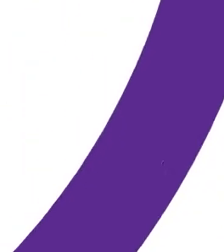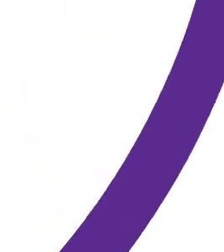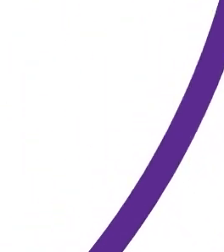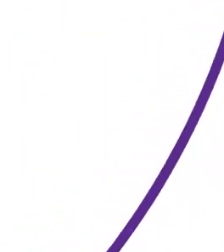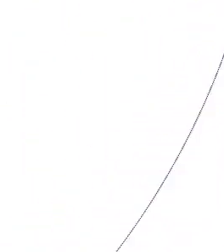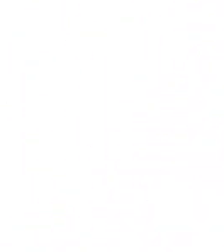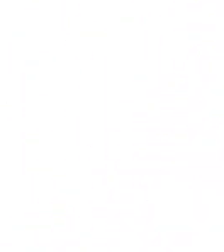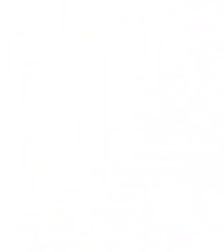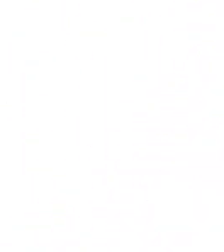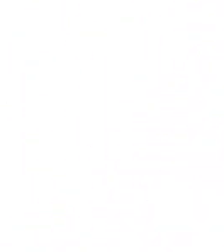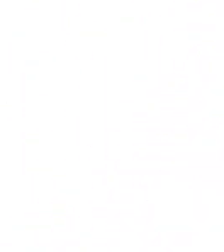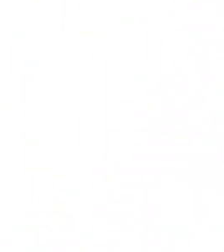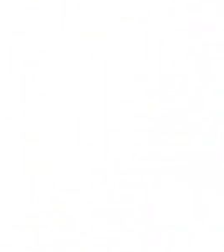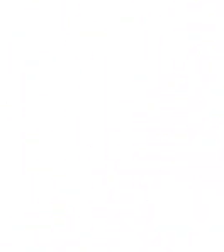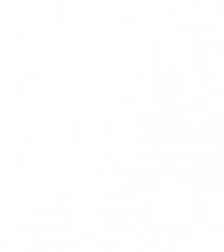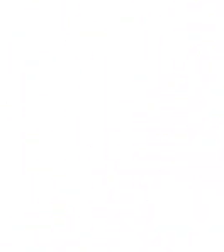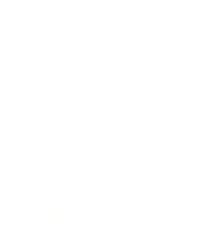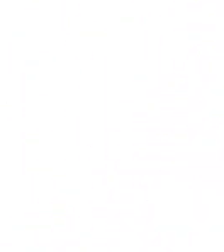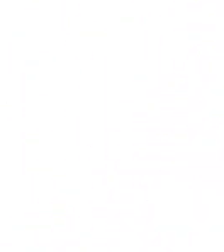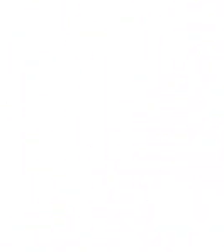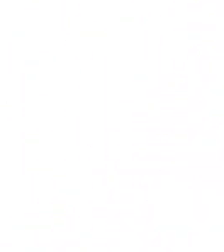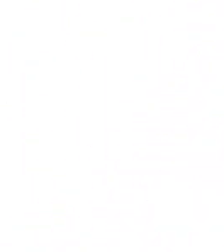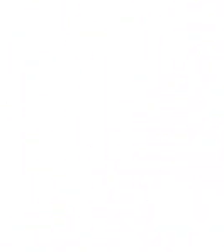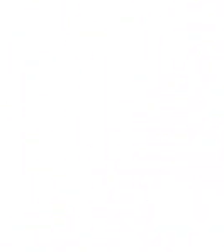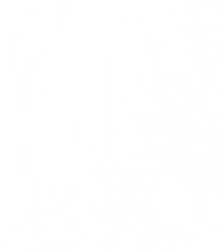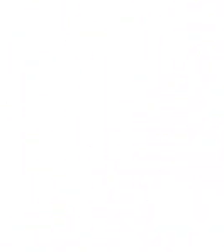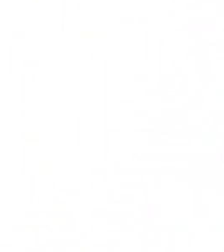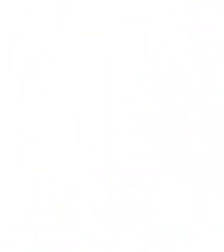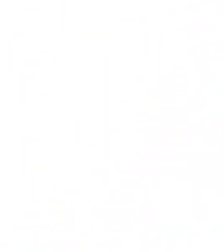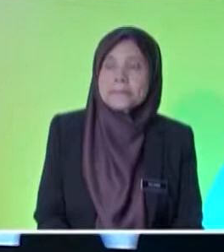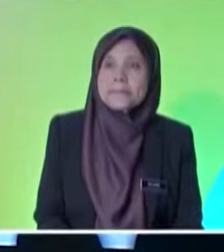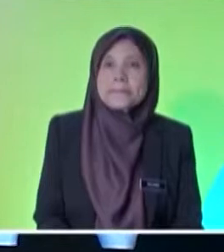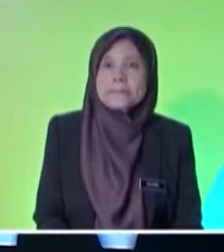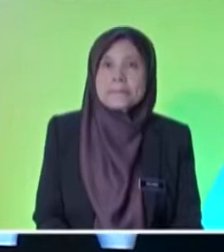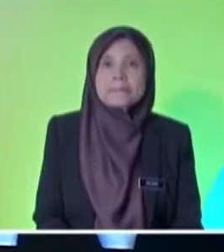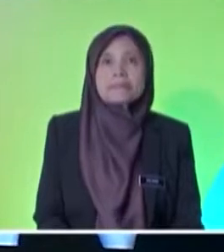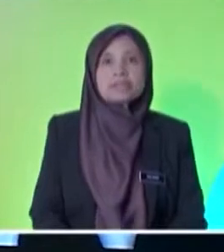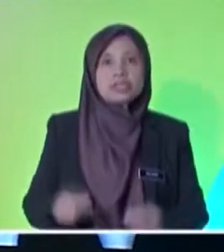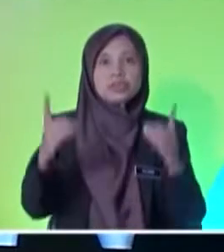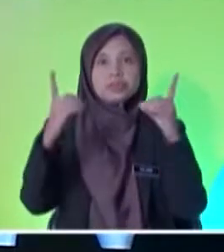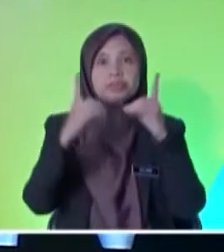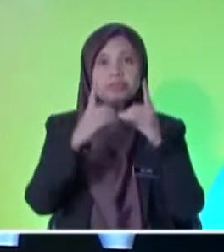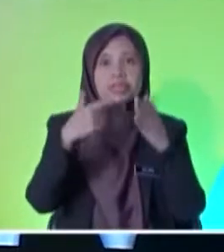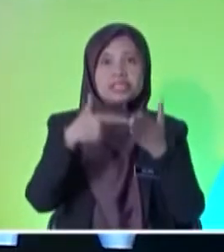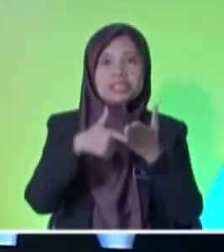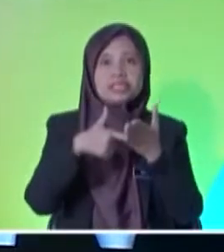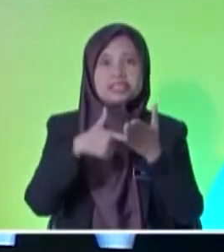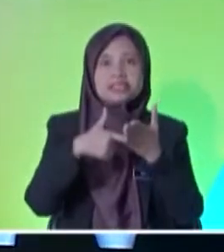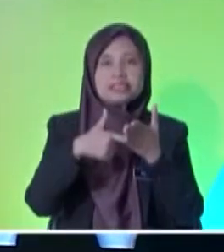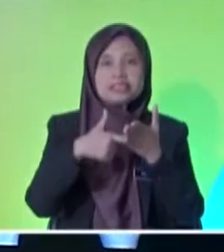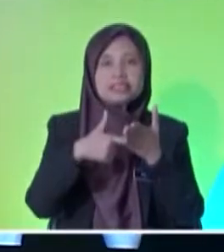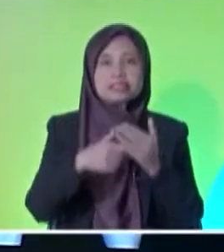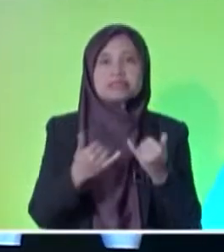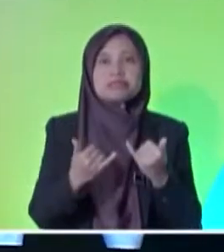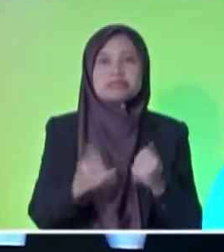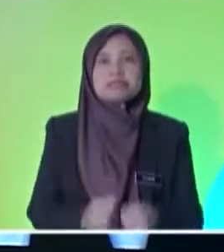Hai Sidik TV GPM kamilah kembali bersama saya masih panas mandi